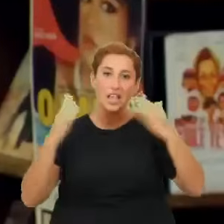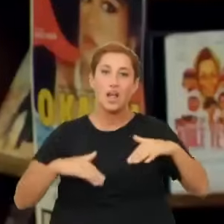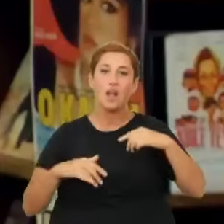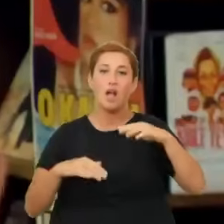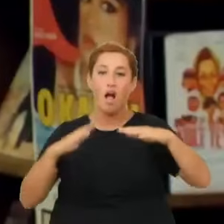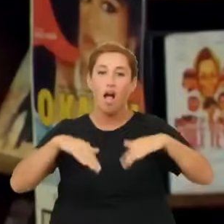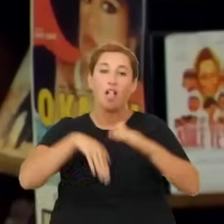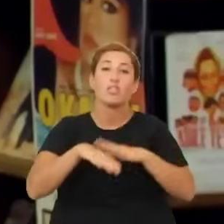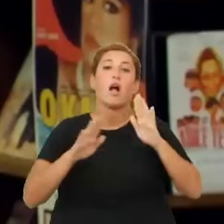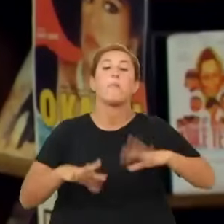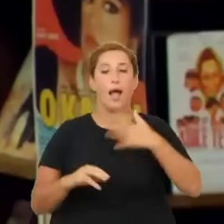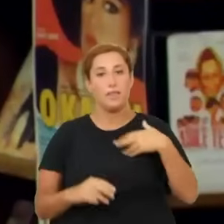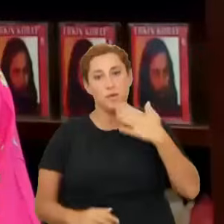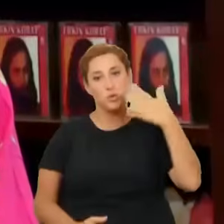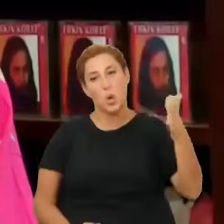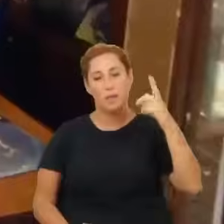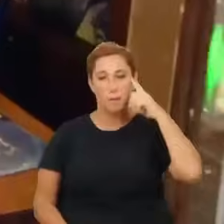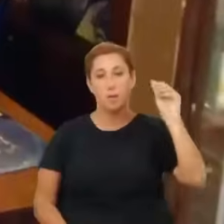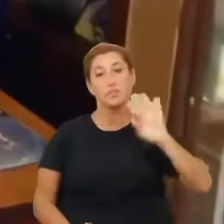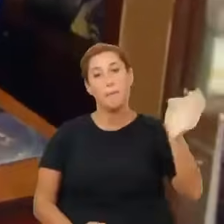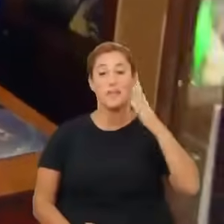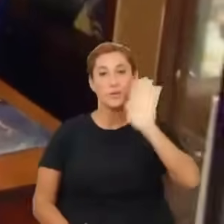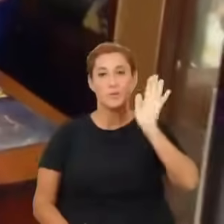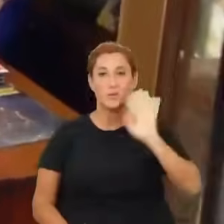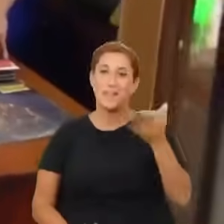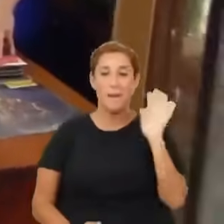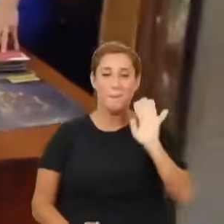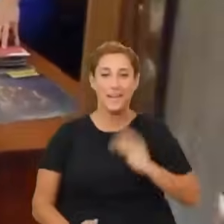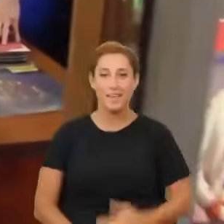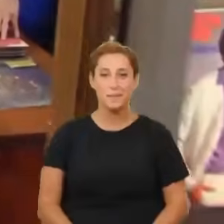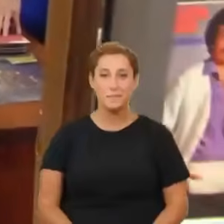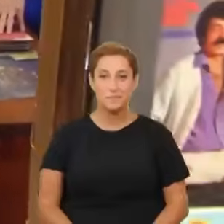kalma. Tamam, anneme söyleyeyim, haber vereyim ben. Tamam. Hadi görüşürüz. Hadi bay bay.